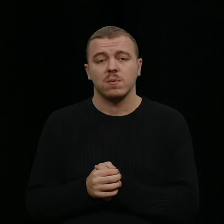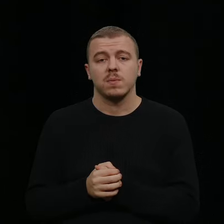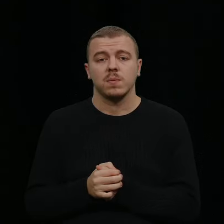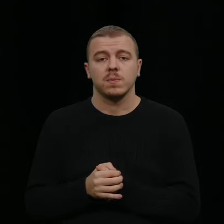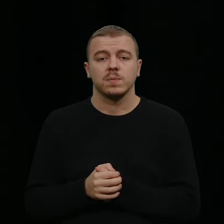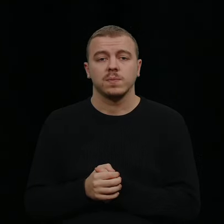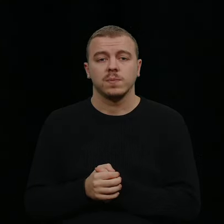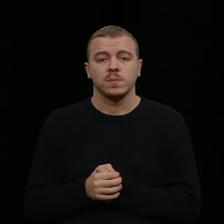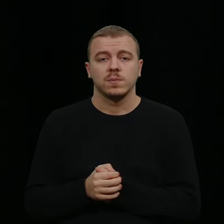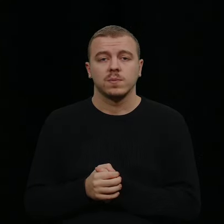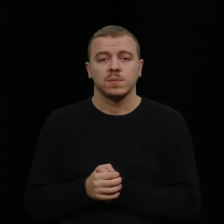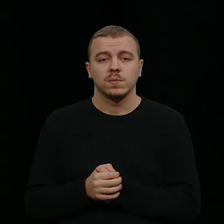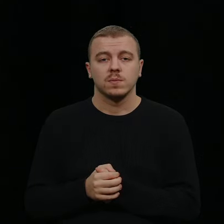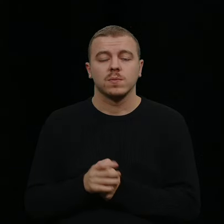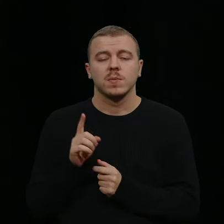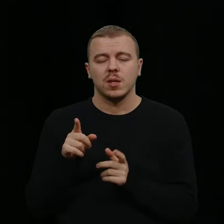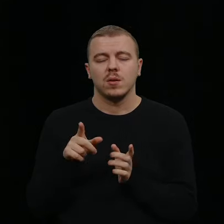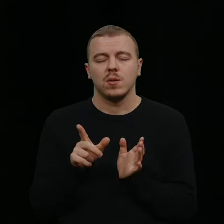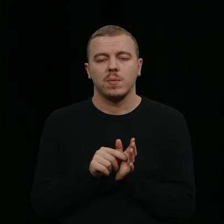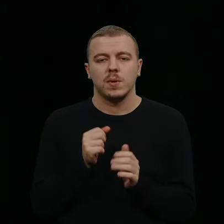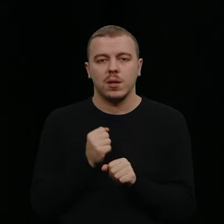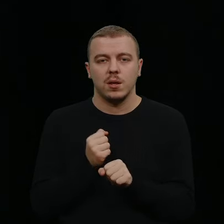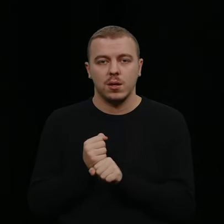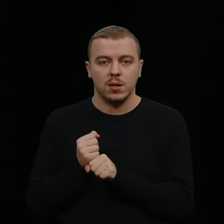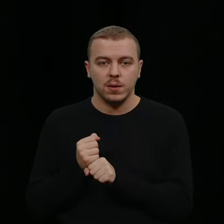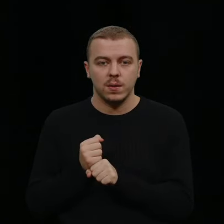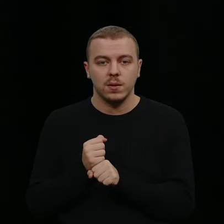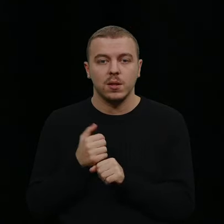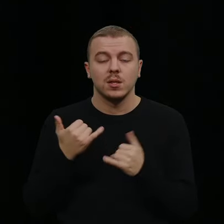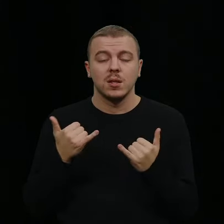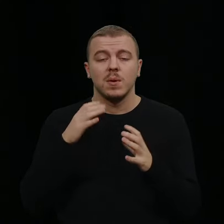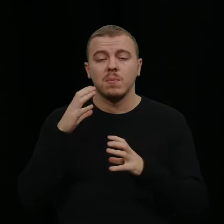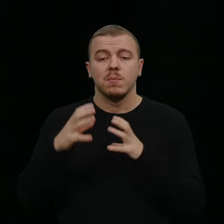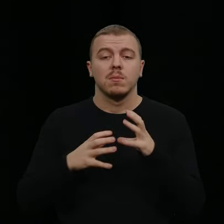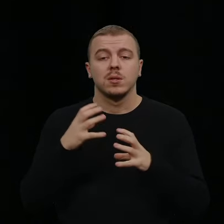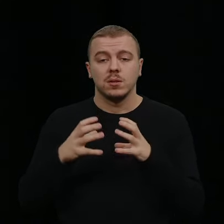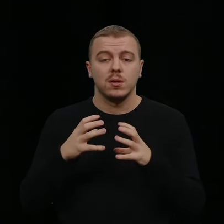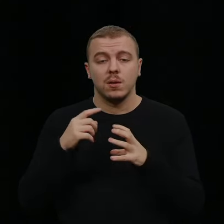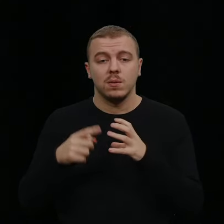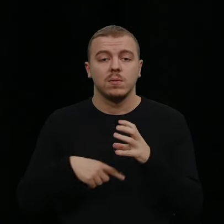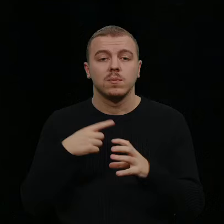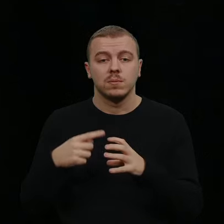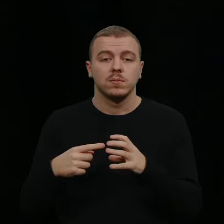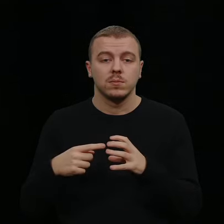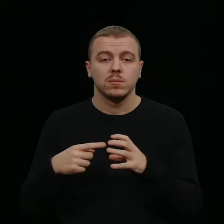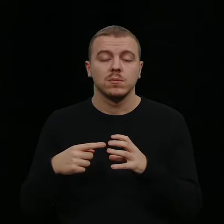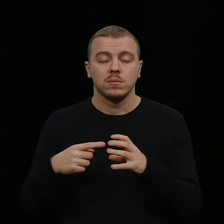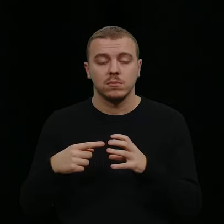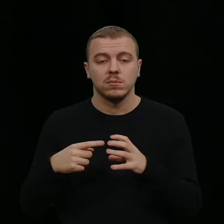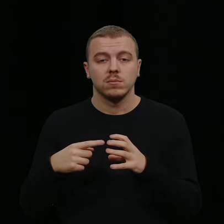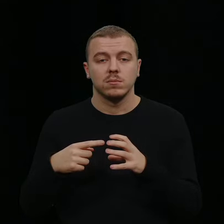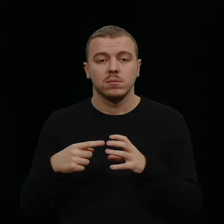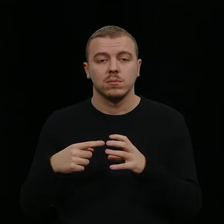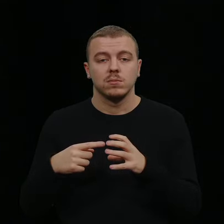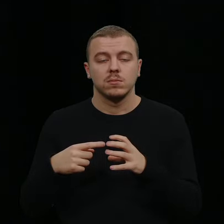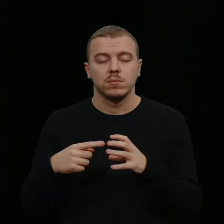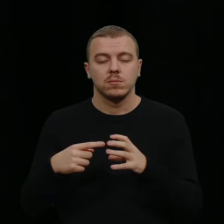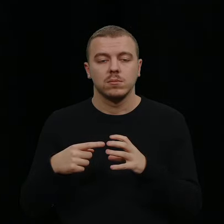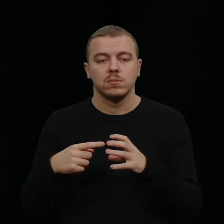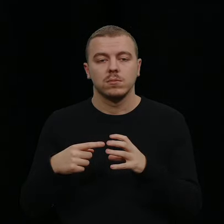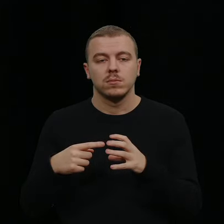padaryti, bet tai turime daryti, nes nu, kol kas pasaulis nesurado labai efektyvių